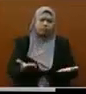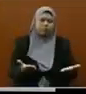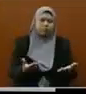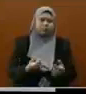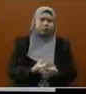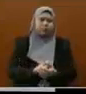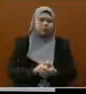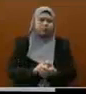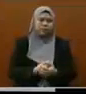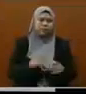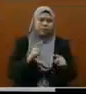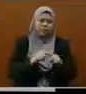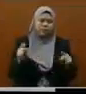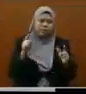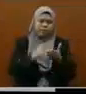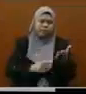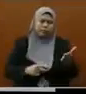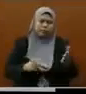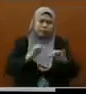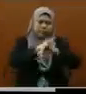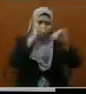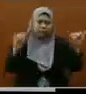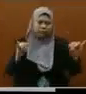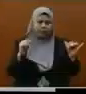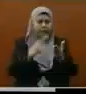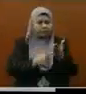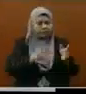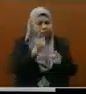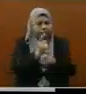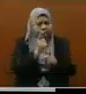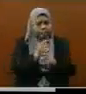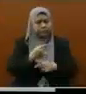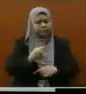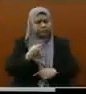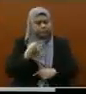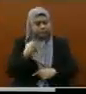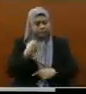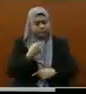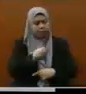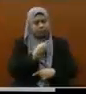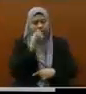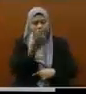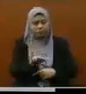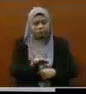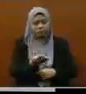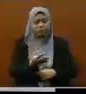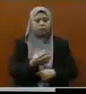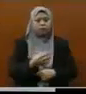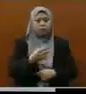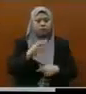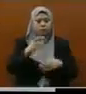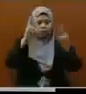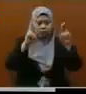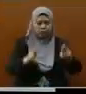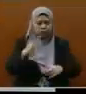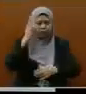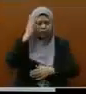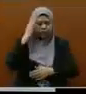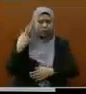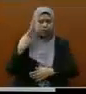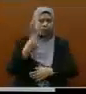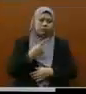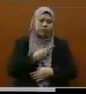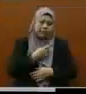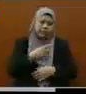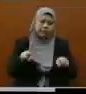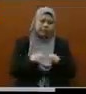tidak. Tapi apa yang jelas, apa yang betul, apa yang nyata, kami nyatakan di sidang DUN ini, biar rakyat tahu bahawa kami juga telus dan